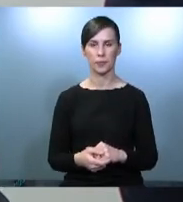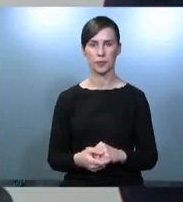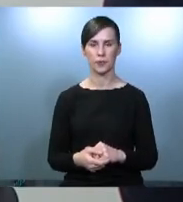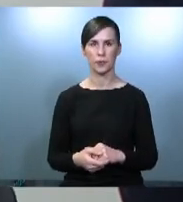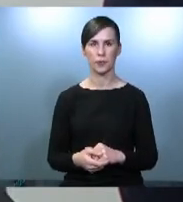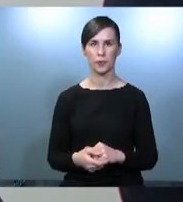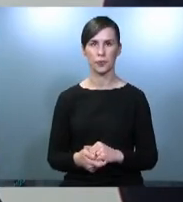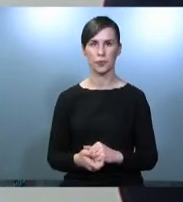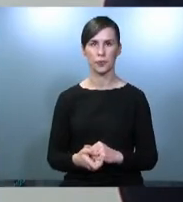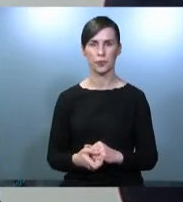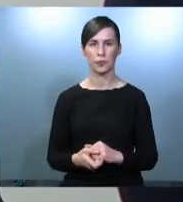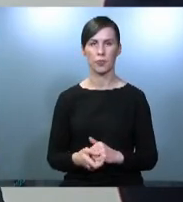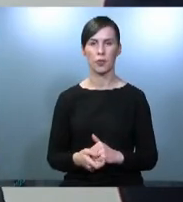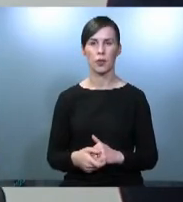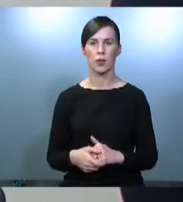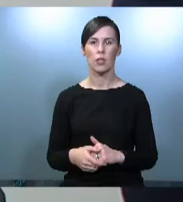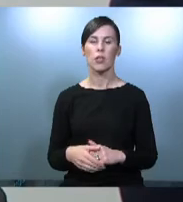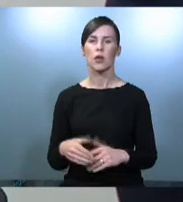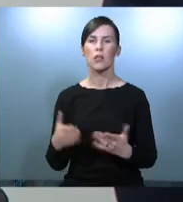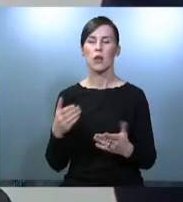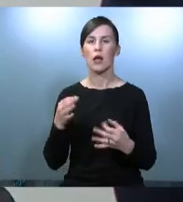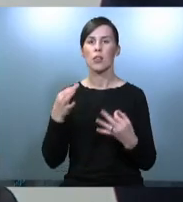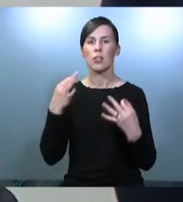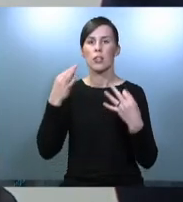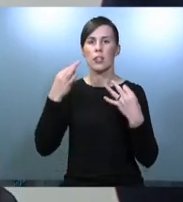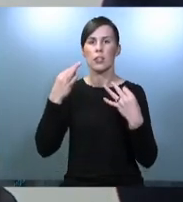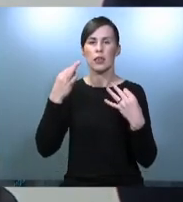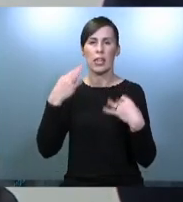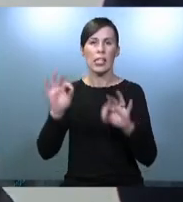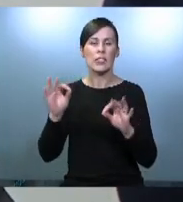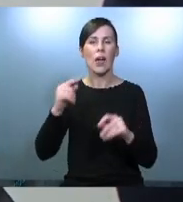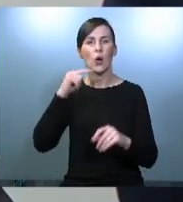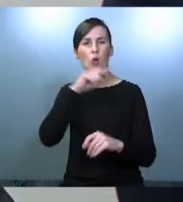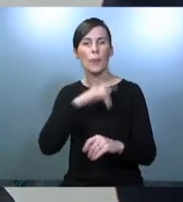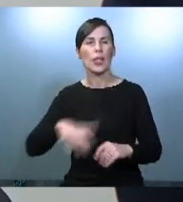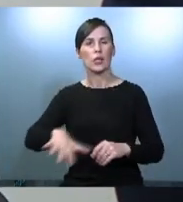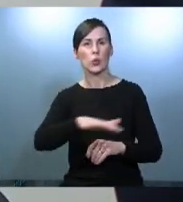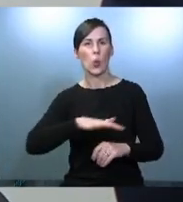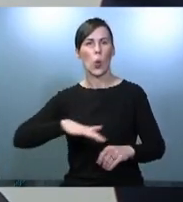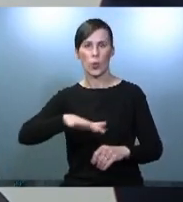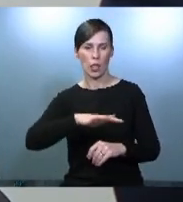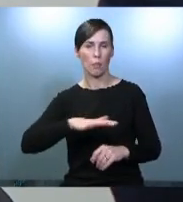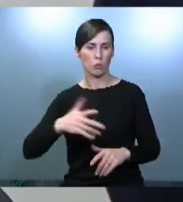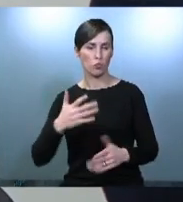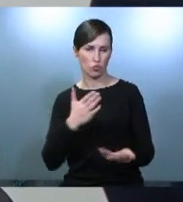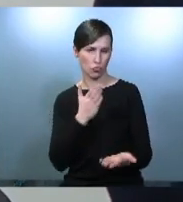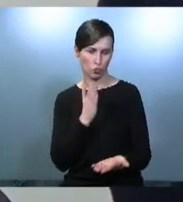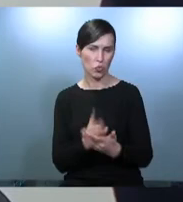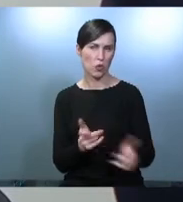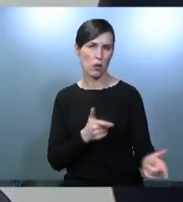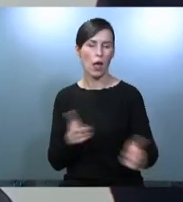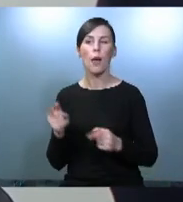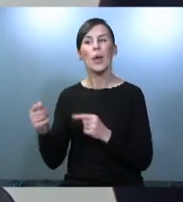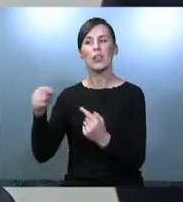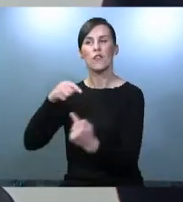Mes turime puikią laisvą ekonominę zoną su išvystyta infrastruktūra, bet šiandieniniam verslininkui to nepakanka. Verslininkui